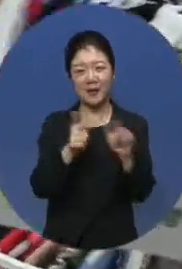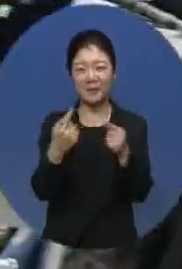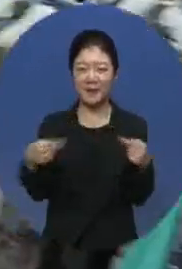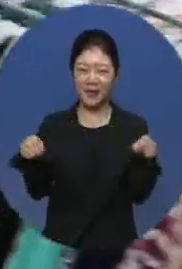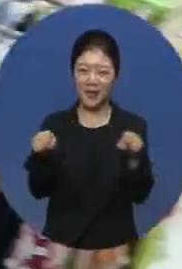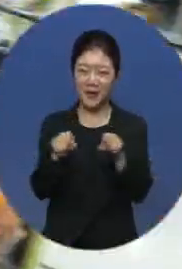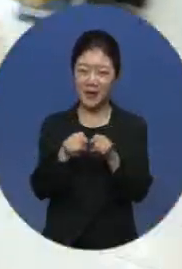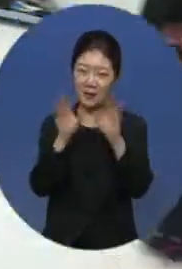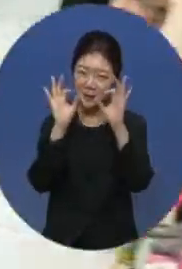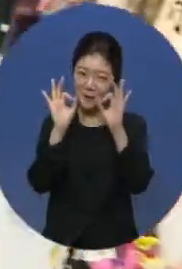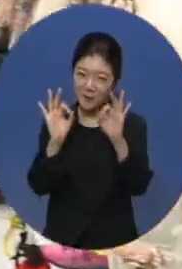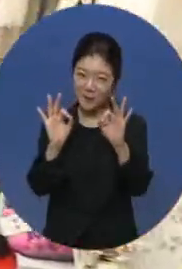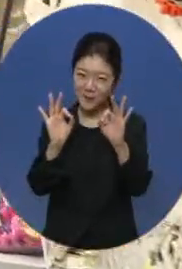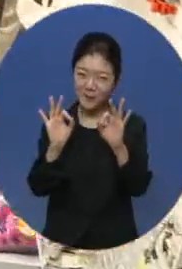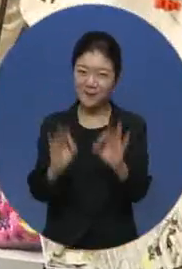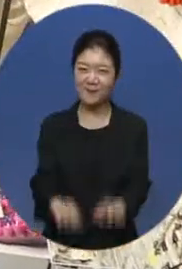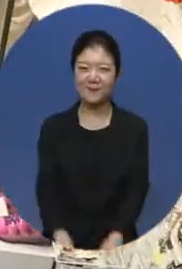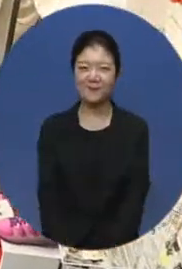함께 들여다볼까요?